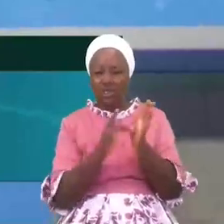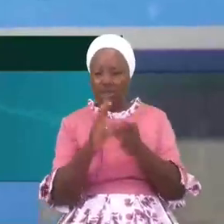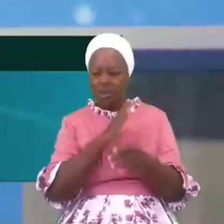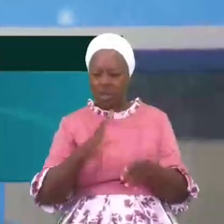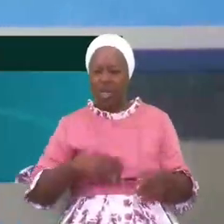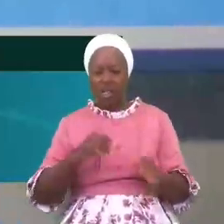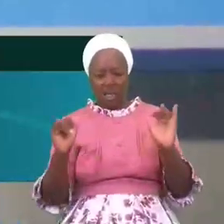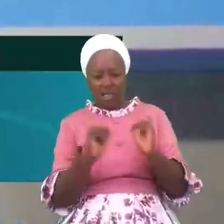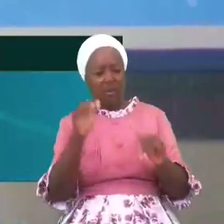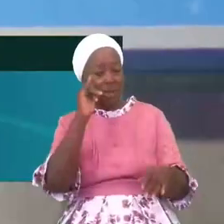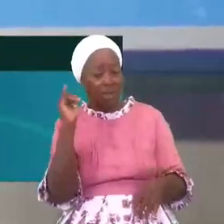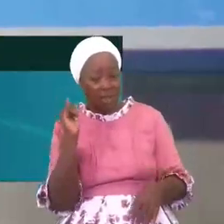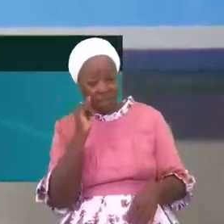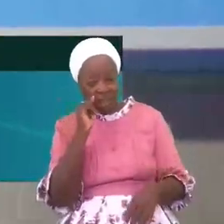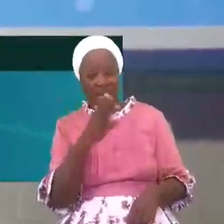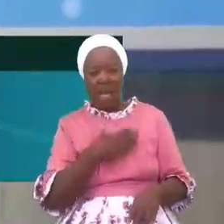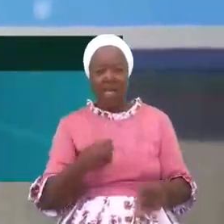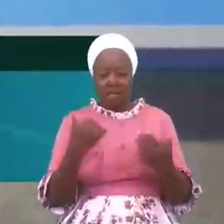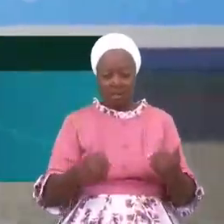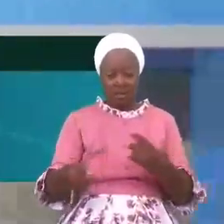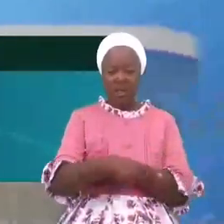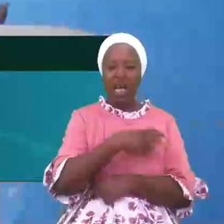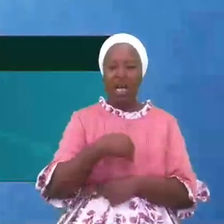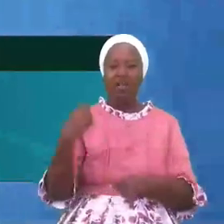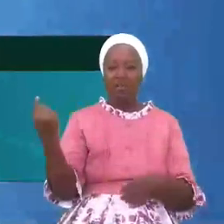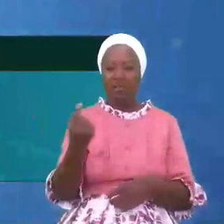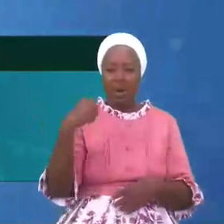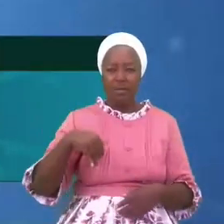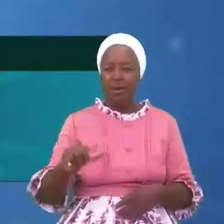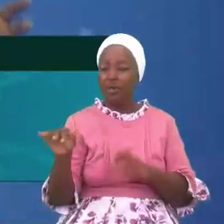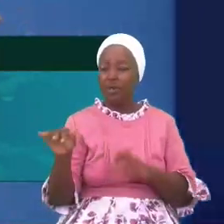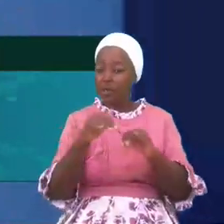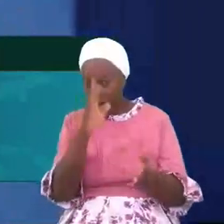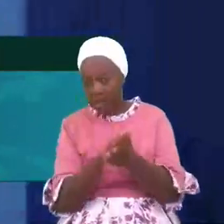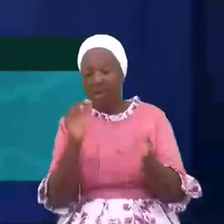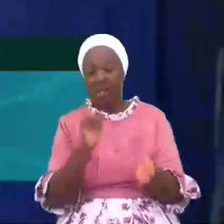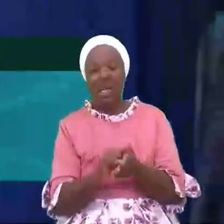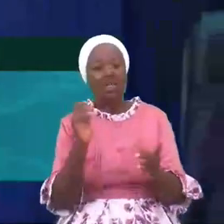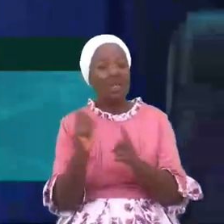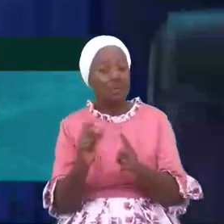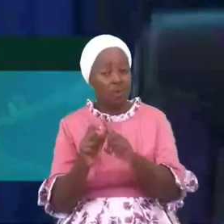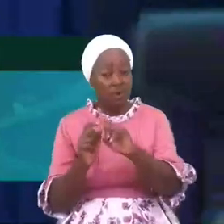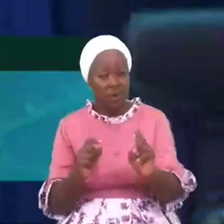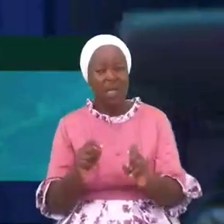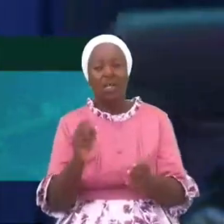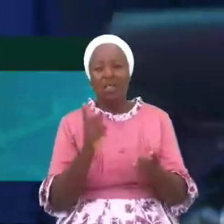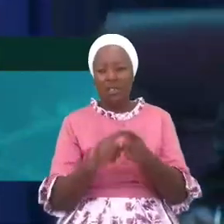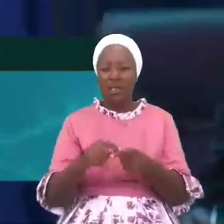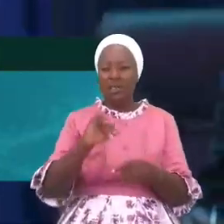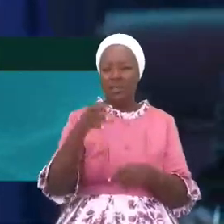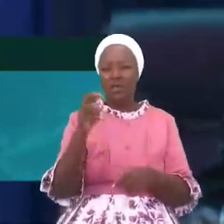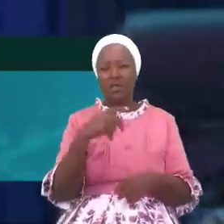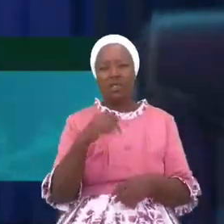le même, hier, aujourd'hui et éternellement. Est-ce que tu crois à cette prédication? Jean